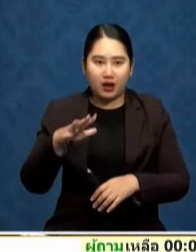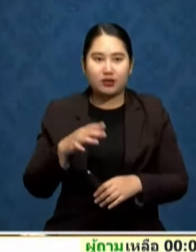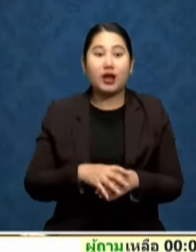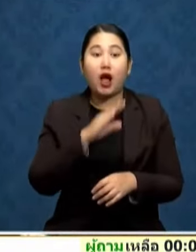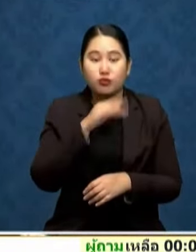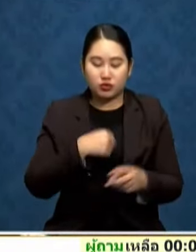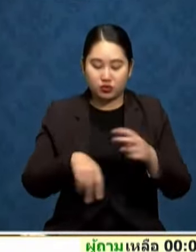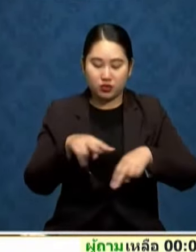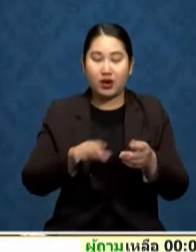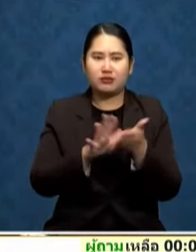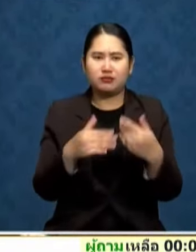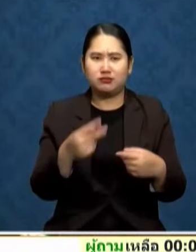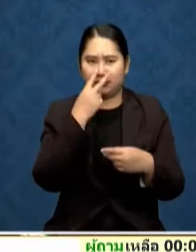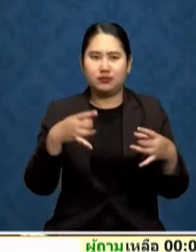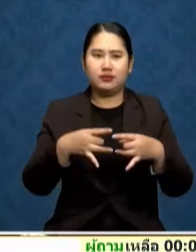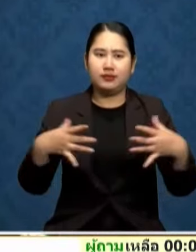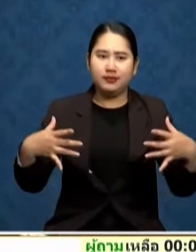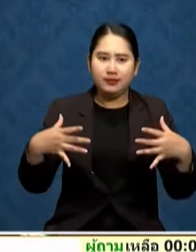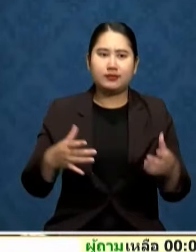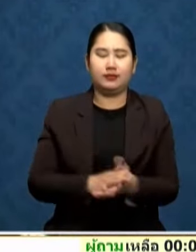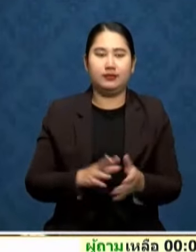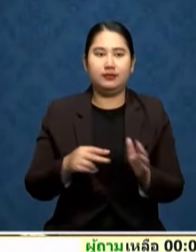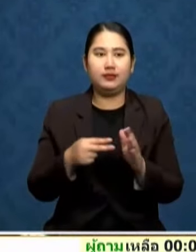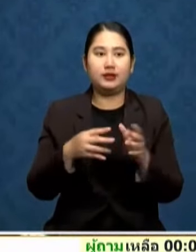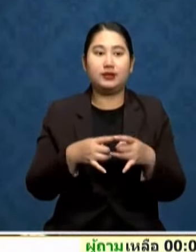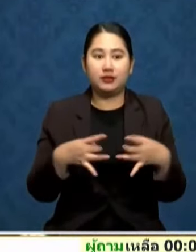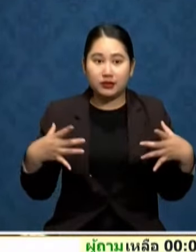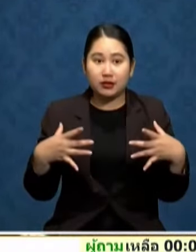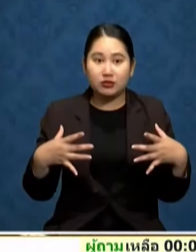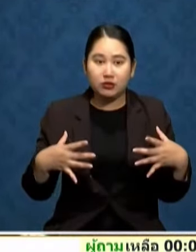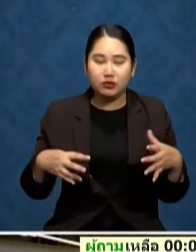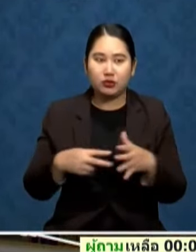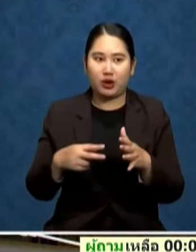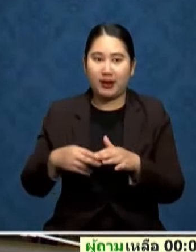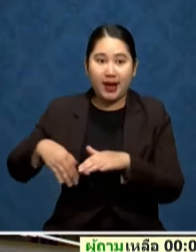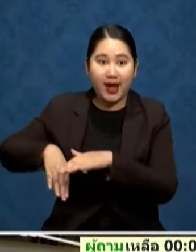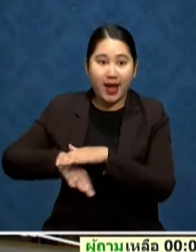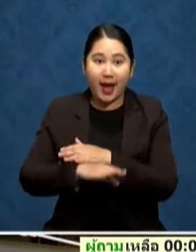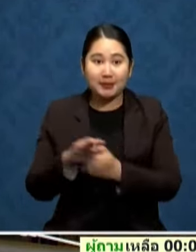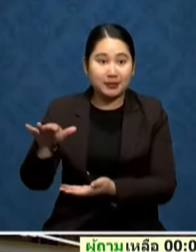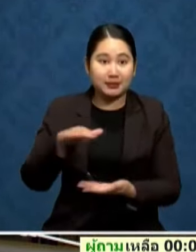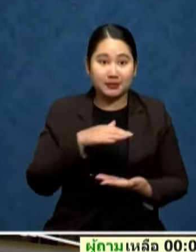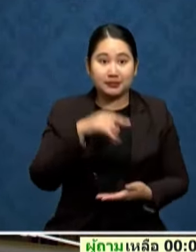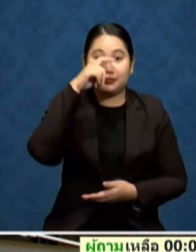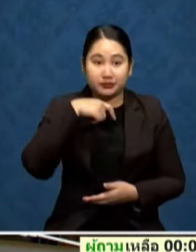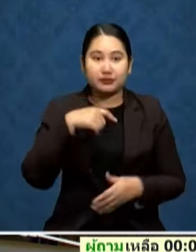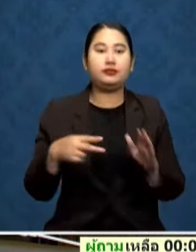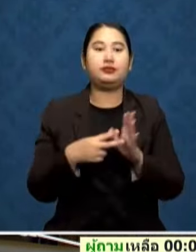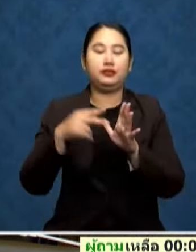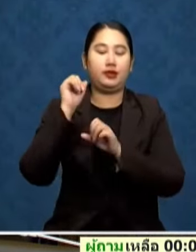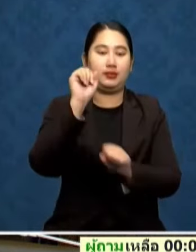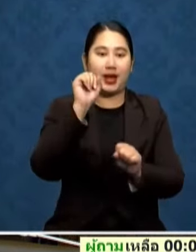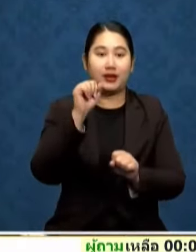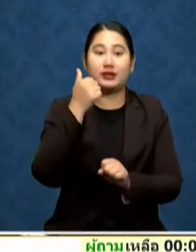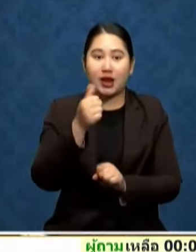าเกิดตรวจสอบแล้วมันไม่ตรงกันมันคนละเรื่องกันมันเป็นการลักลอบนำเข้าหรืออะไรต่างๆอย่างที่ท่านว่าก็สามารถประกาศ